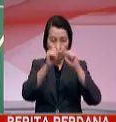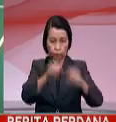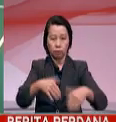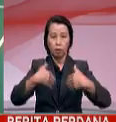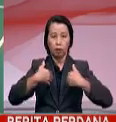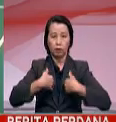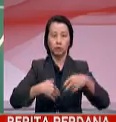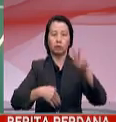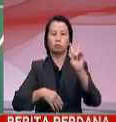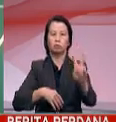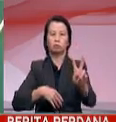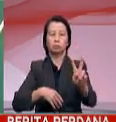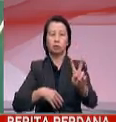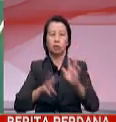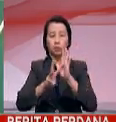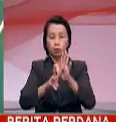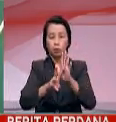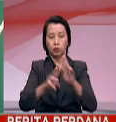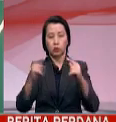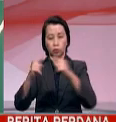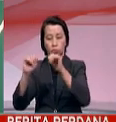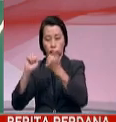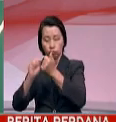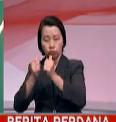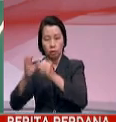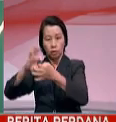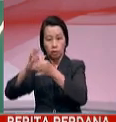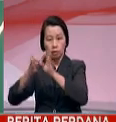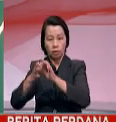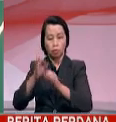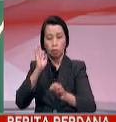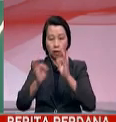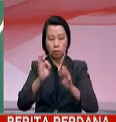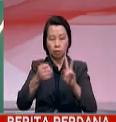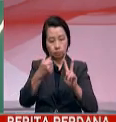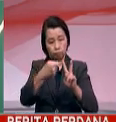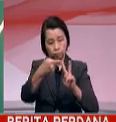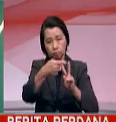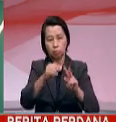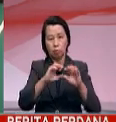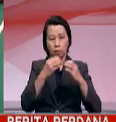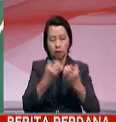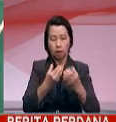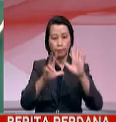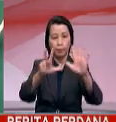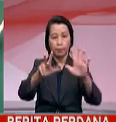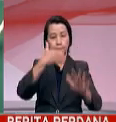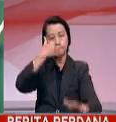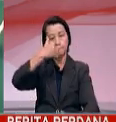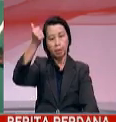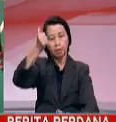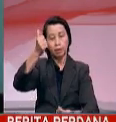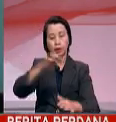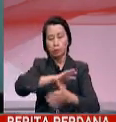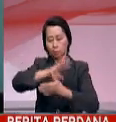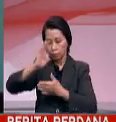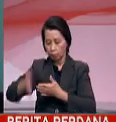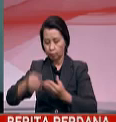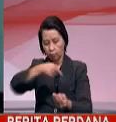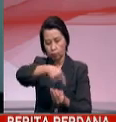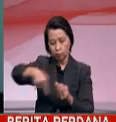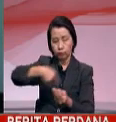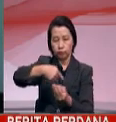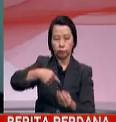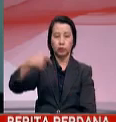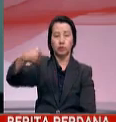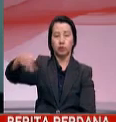mempunyai 2 wakil ke Sukan Olimpik sekiranya masing-masing berada dalam kelompok 8 terbaik sebaik tamat pusingan